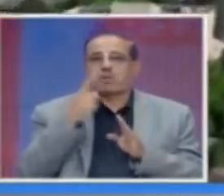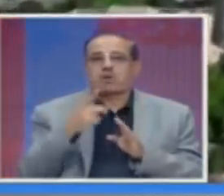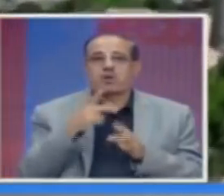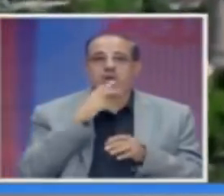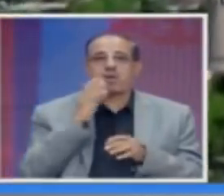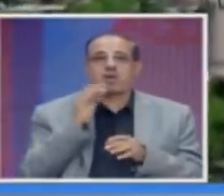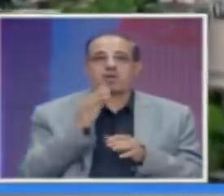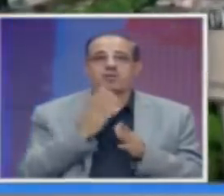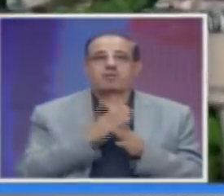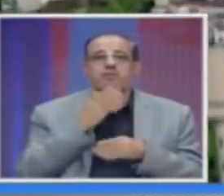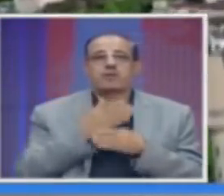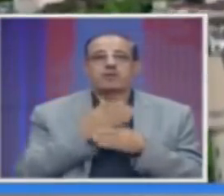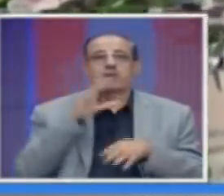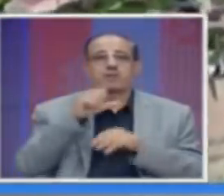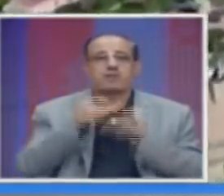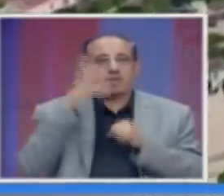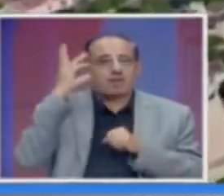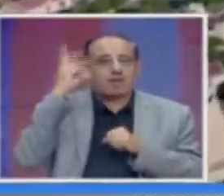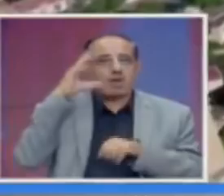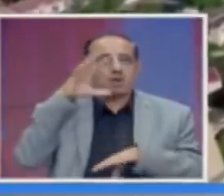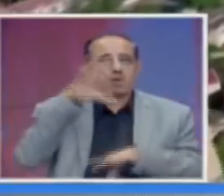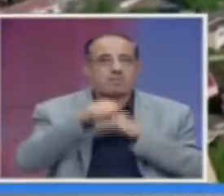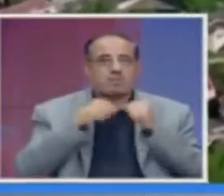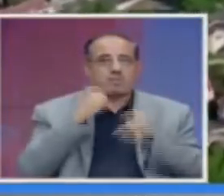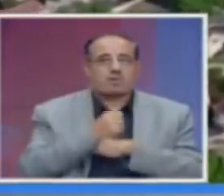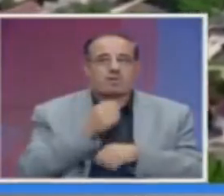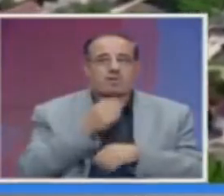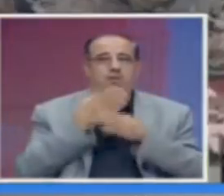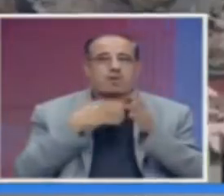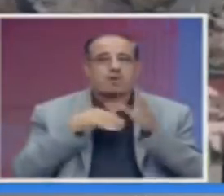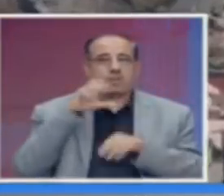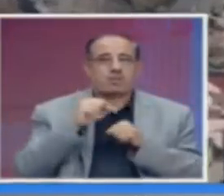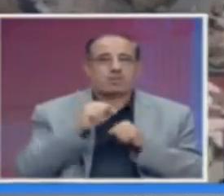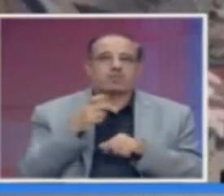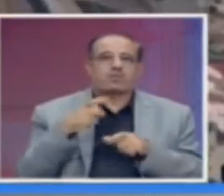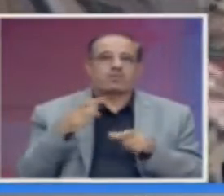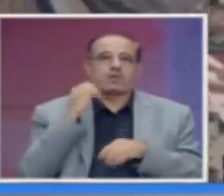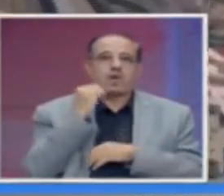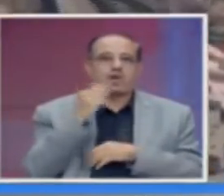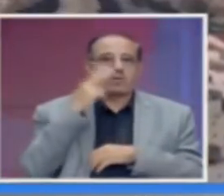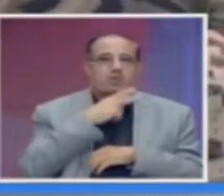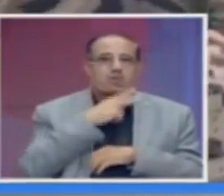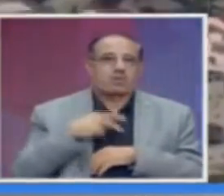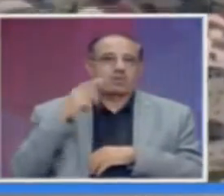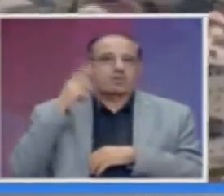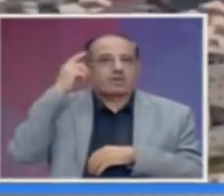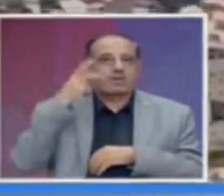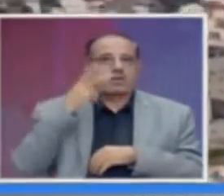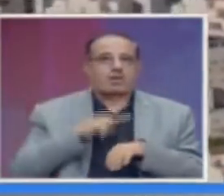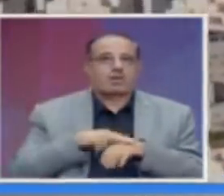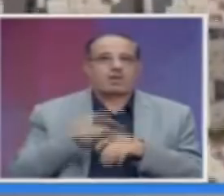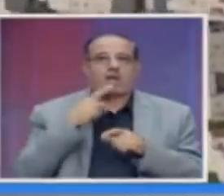للقانون الدولي، وهو رد عملي على مواصلة البناء الاستيطاني. وفي مستهل اجتماع